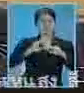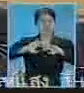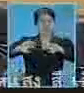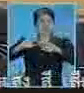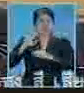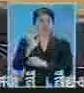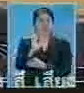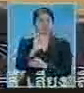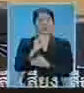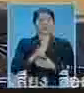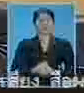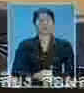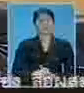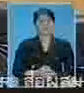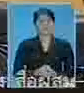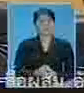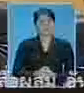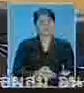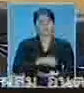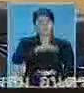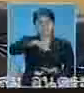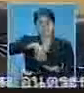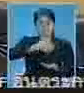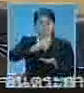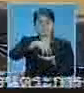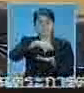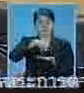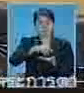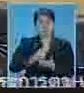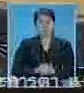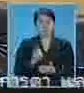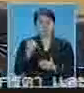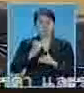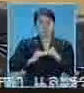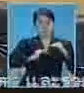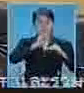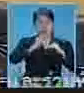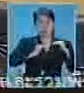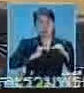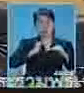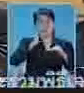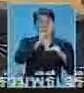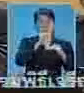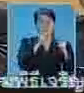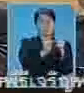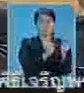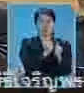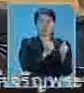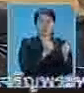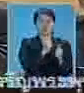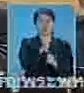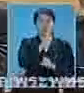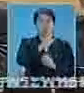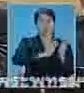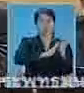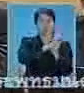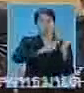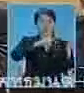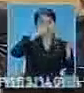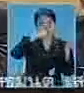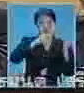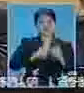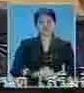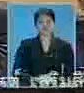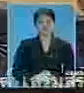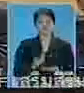ซึ่งเหล่านี้นะครับก็จะนำมาซึ่งการยกระดับขีดความสามารถในการแข่งขันของประเทศนอกจากนั้นครับ